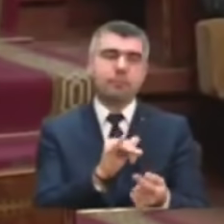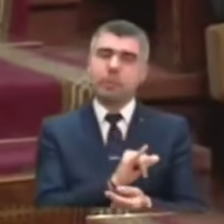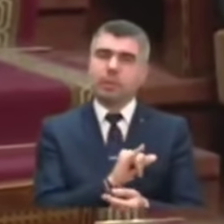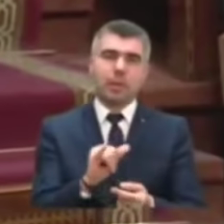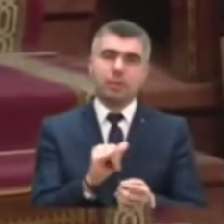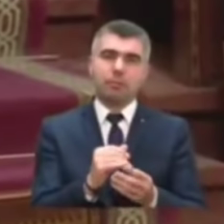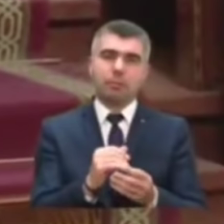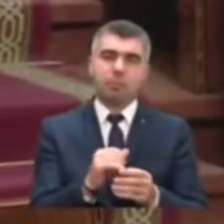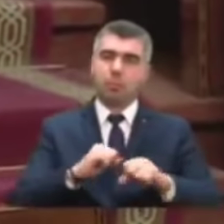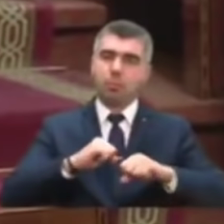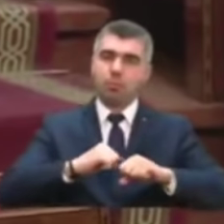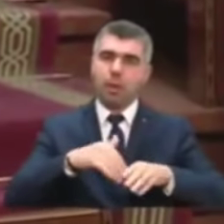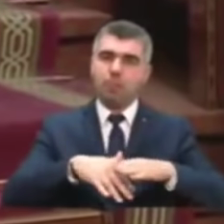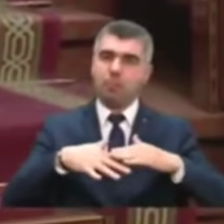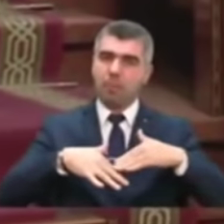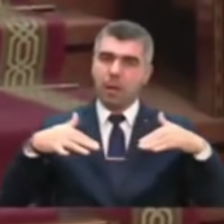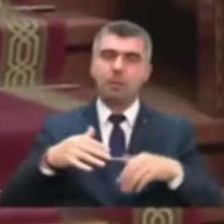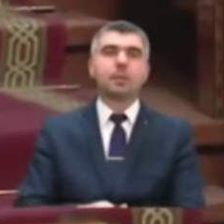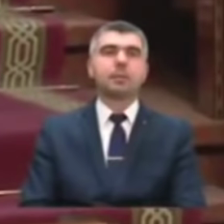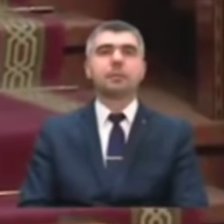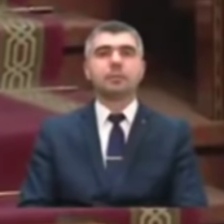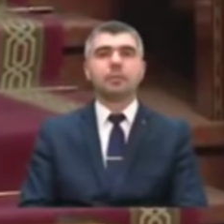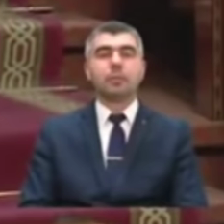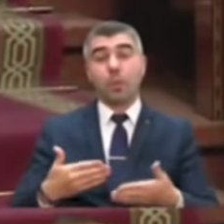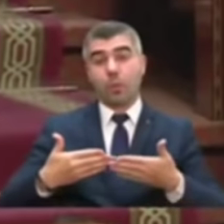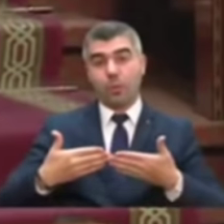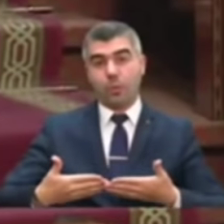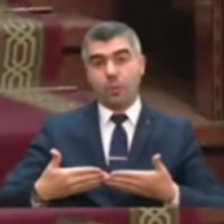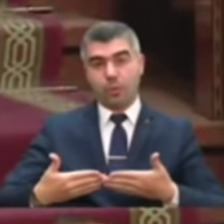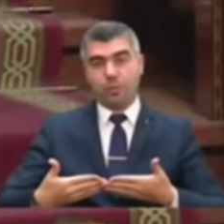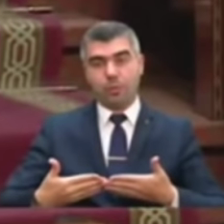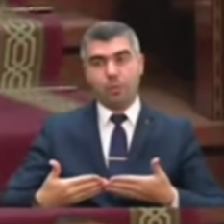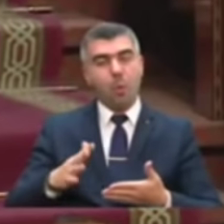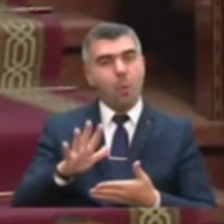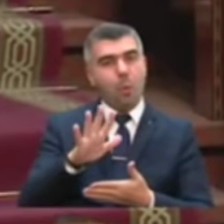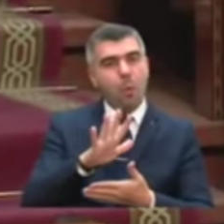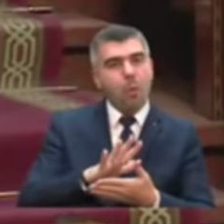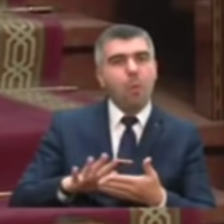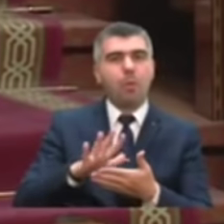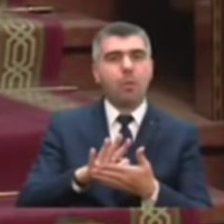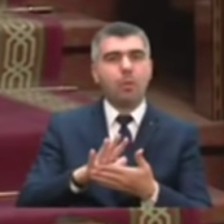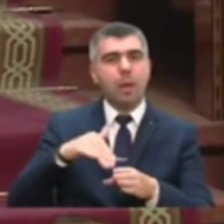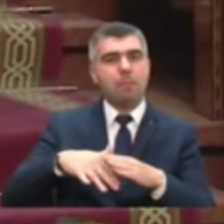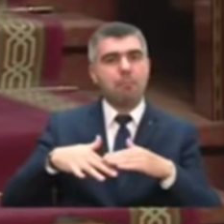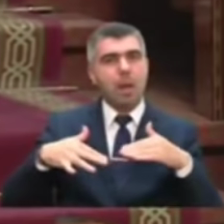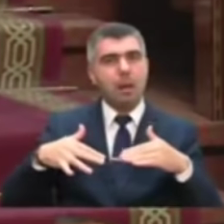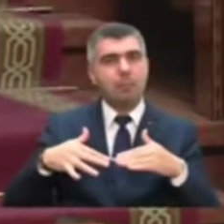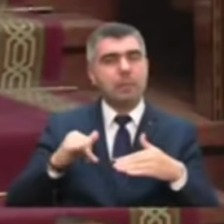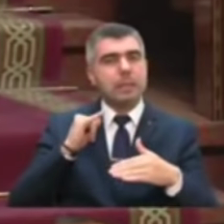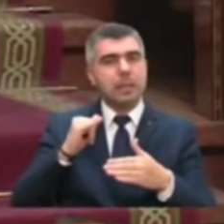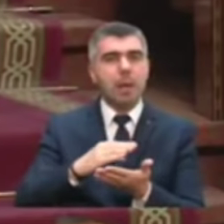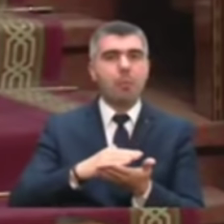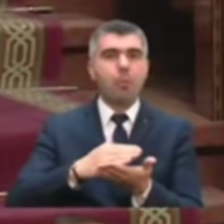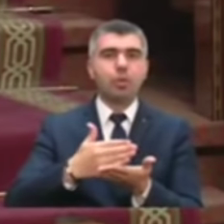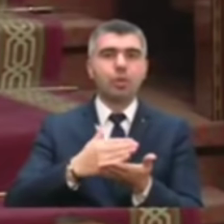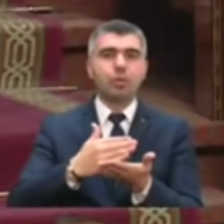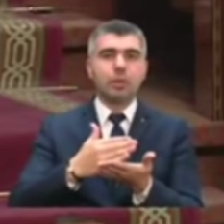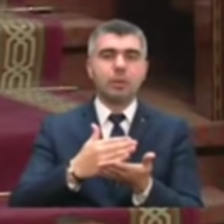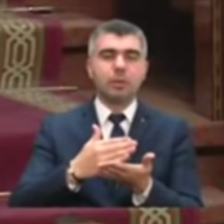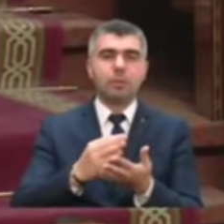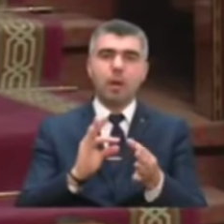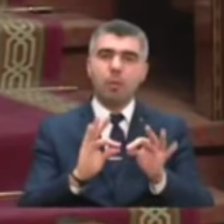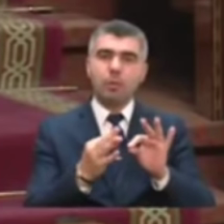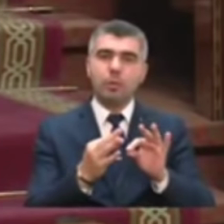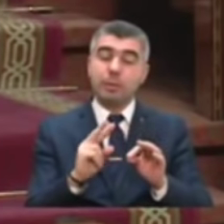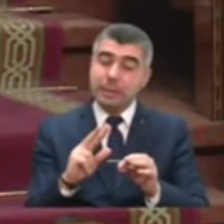الموقر اليوم، كل نواب ديال الأمة كيطالبوا بهذه الترجمة الفورية، هذه المرة الثانية اللي كنقولوا هذا